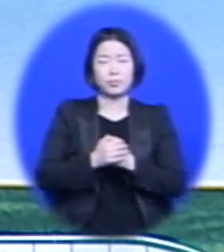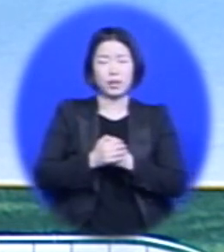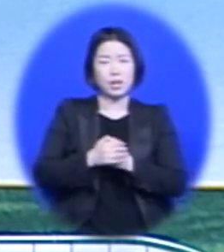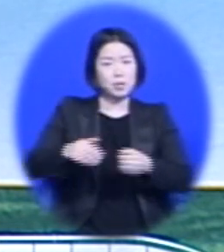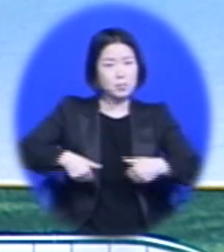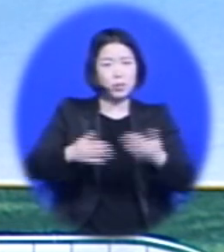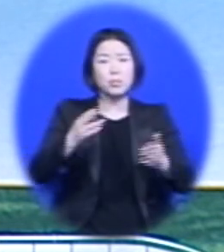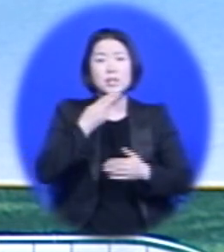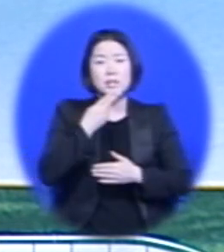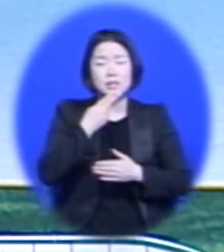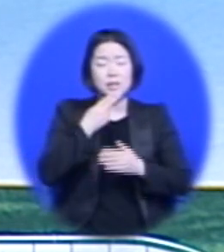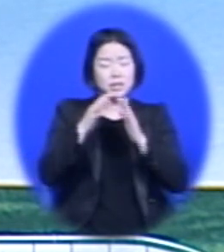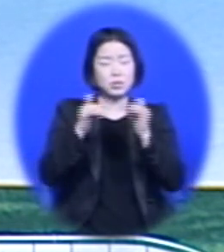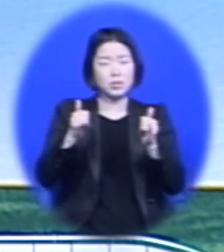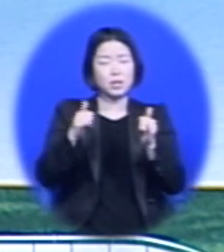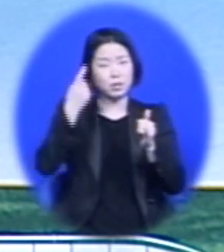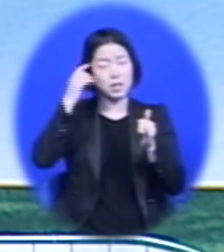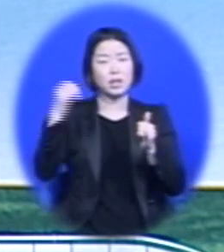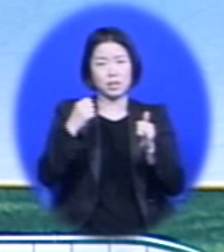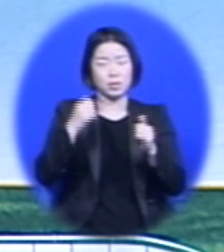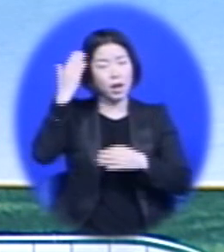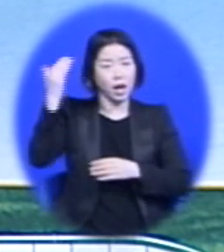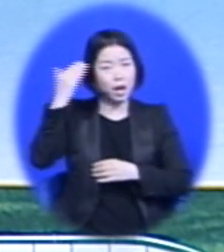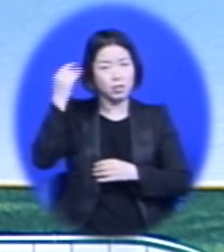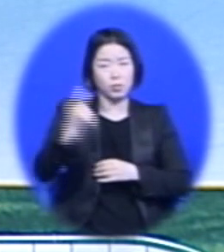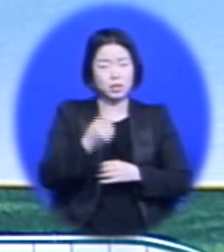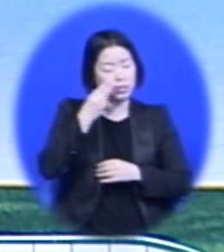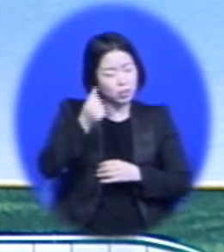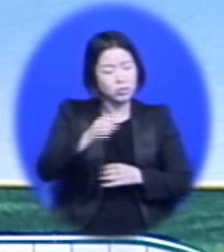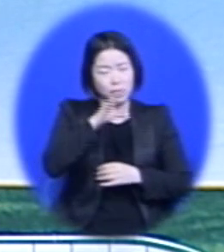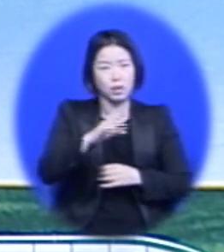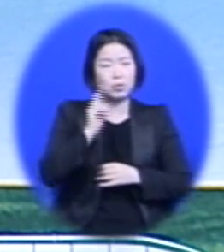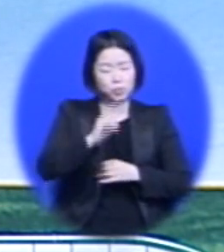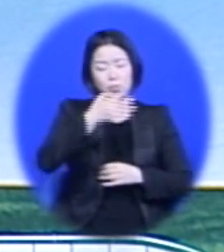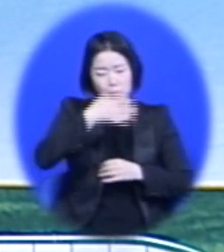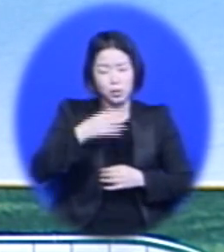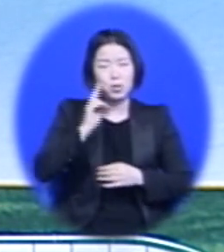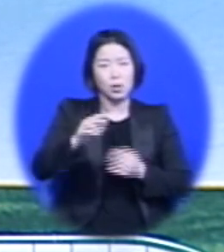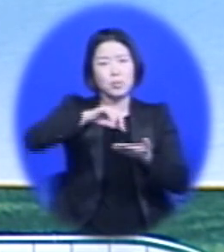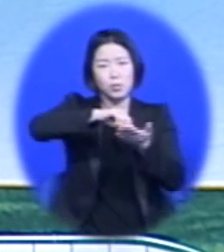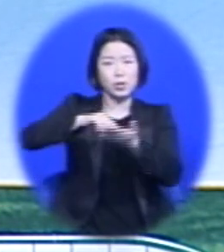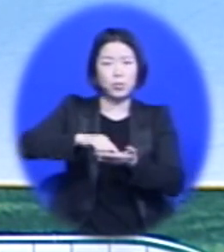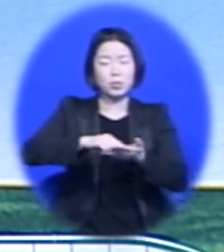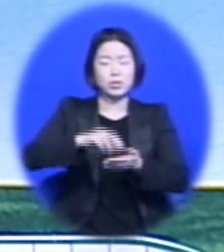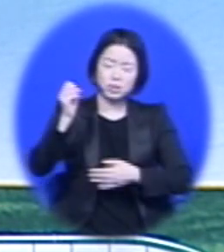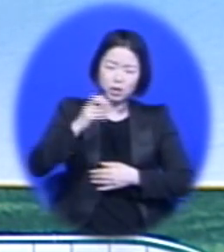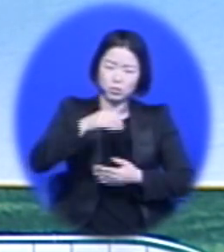사람이라고 생각했었답니다. 한국에 와서 적응도 안 되고 너무 힘들고 너무 외롭고 자꾸 죄만